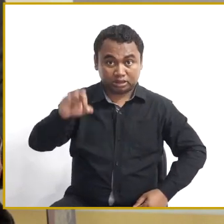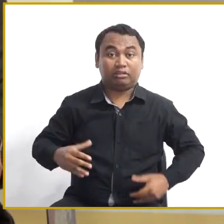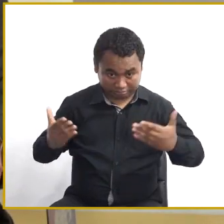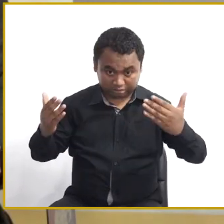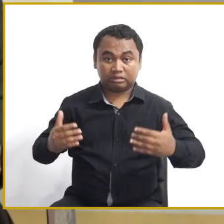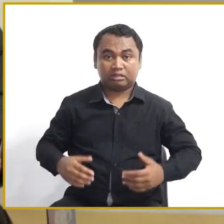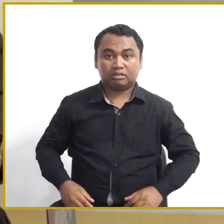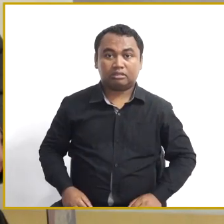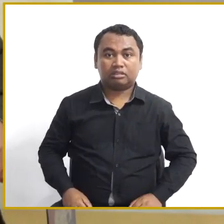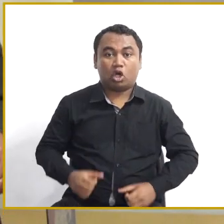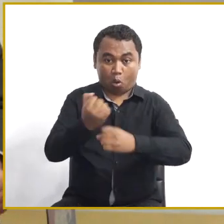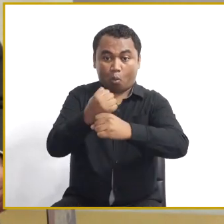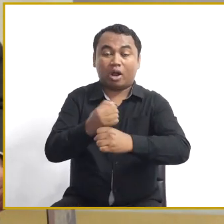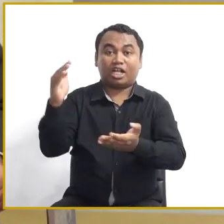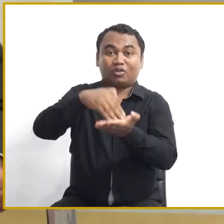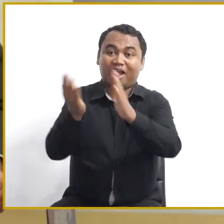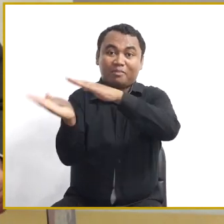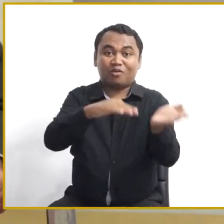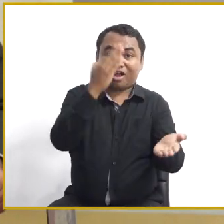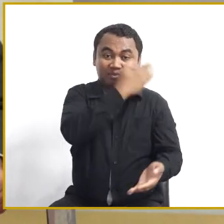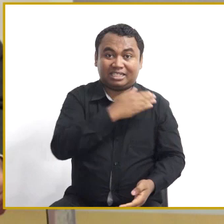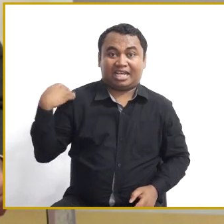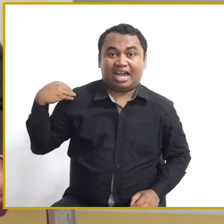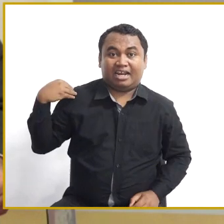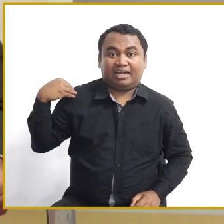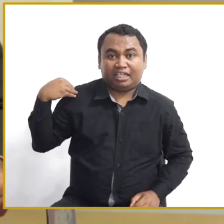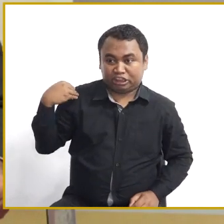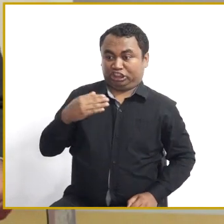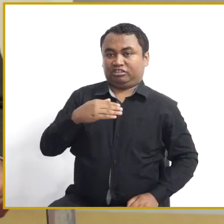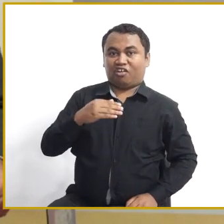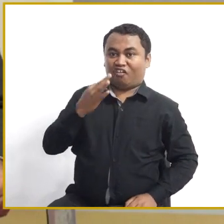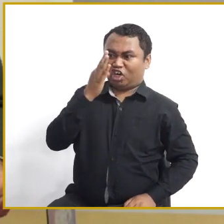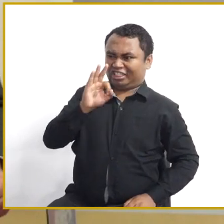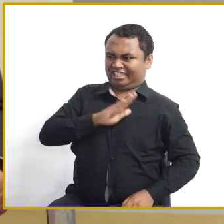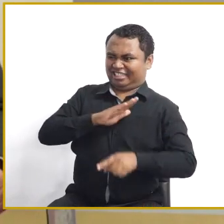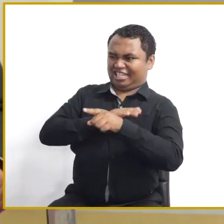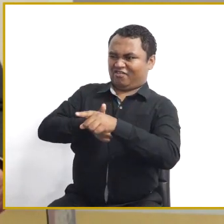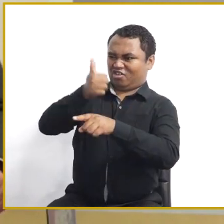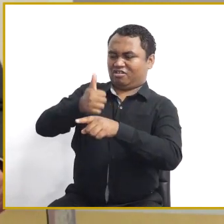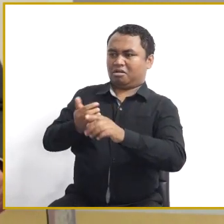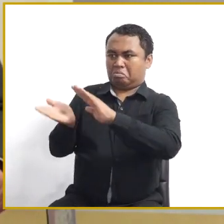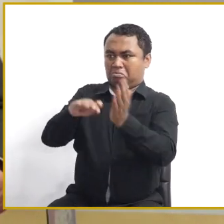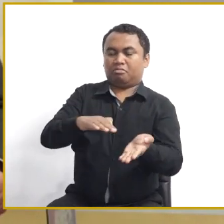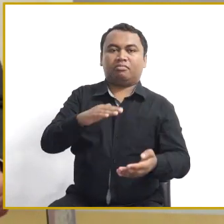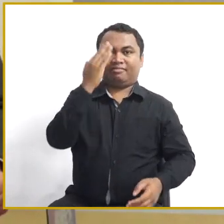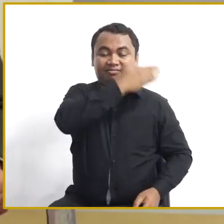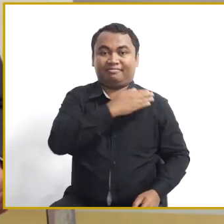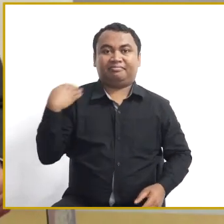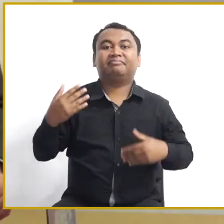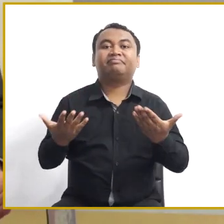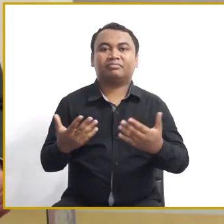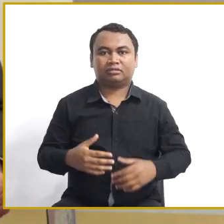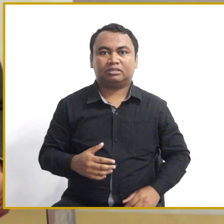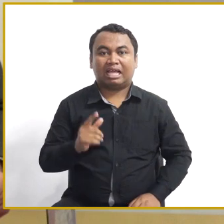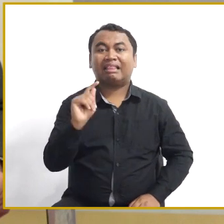rehefa tonga ny coup d'état mazava ho azy zay tsy tiany dia mirodana gizy minavoka ny karamandreo maramily loko taiza daolo reo ny anatra